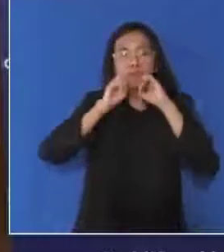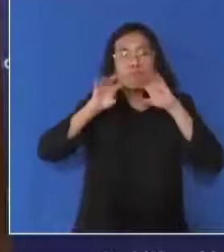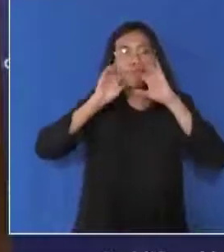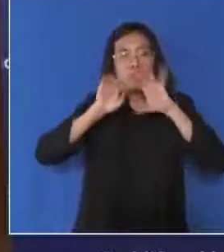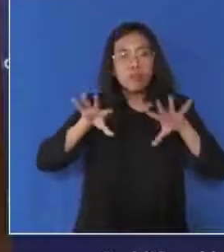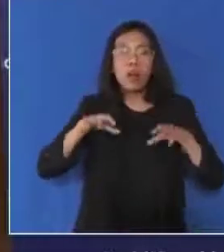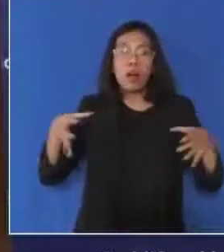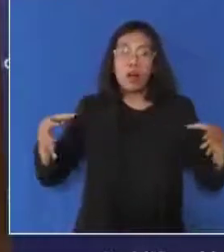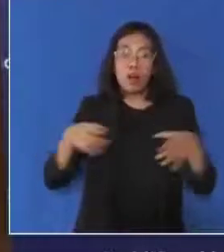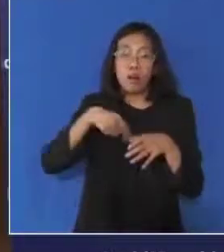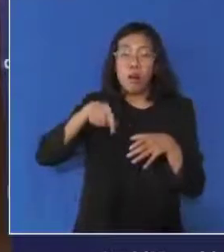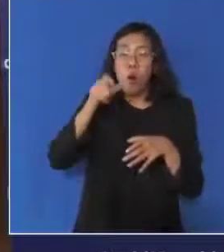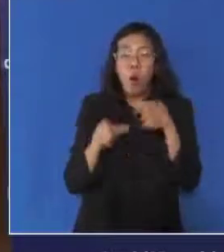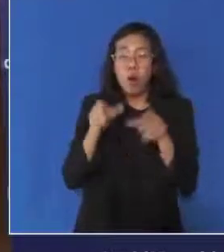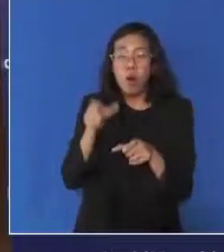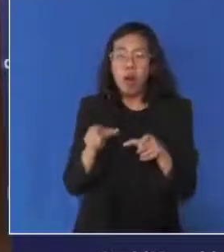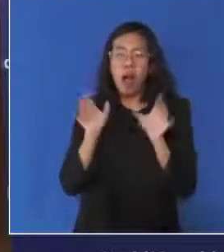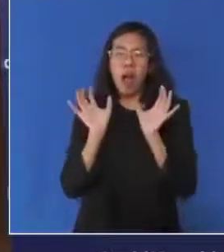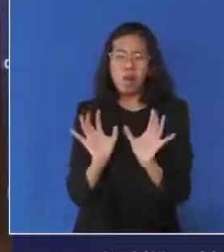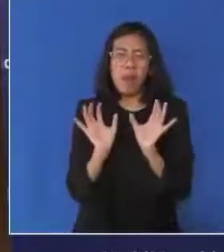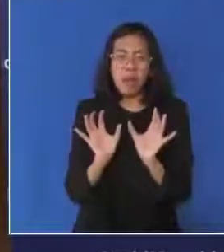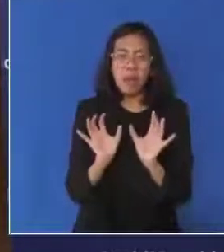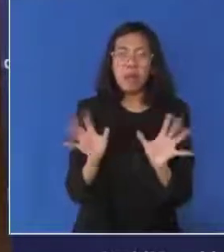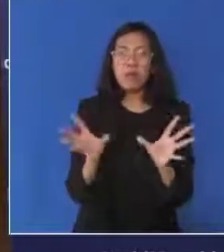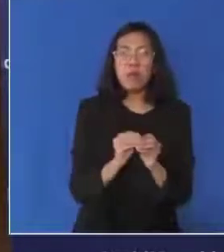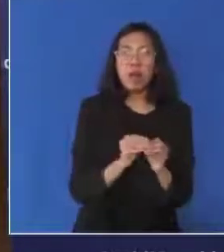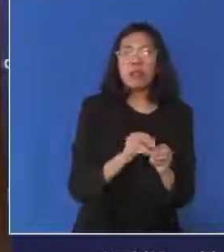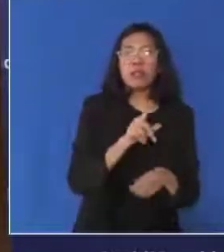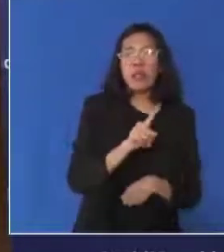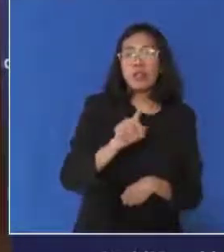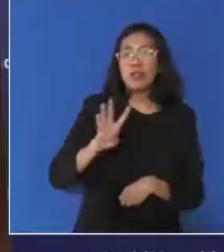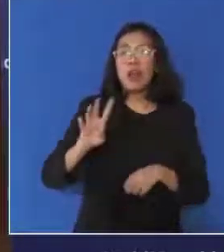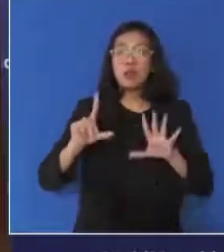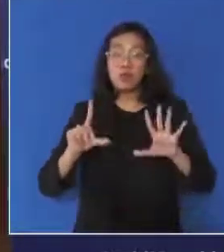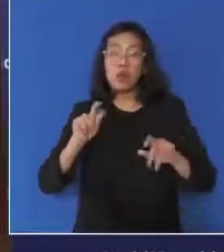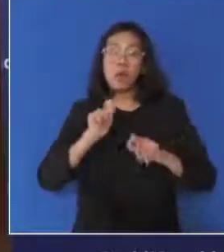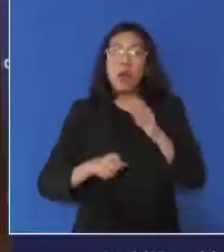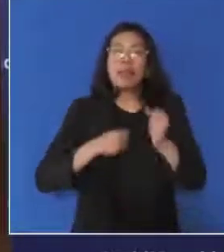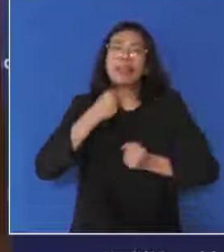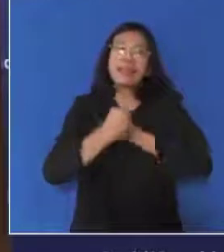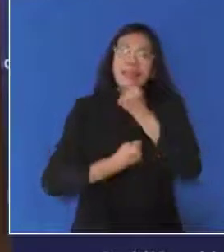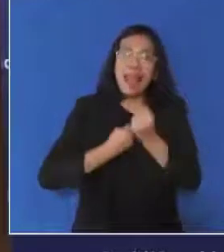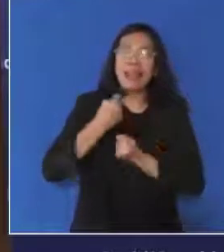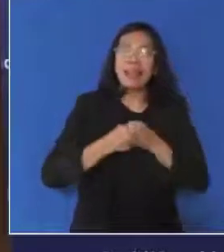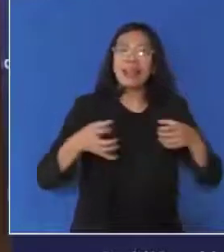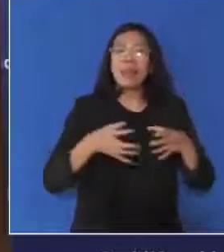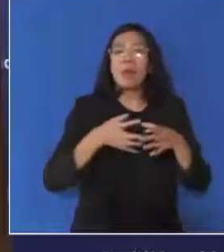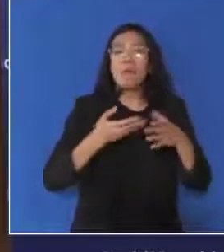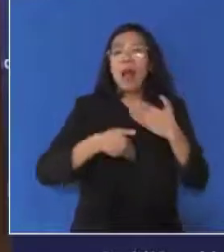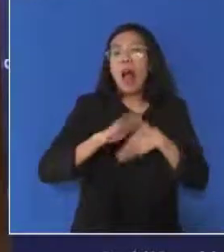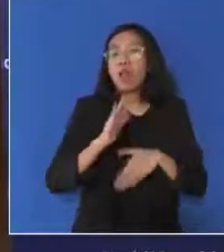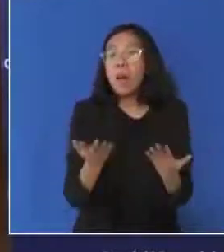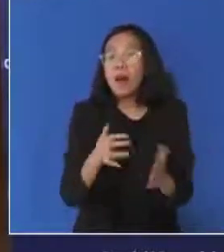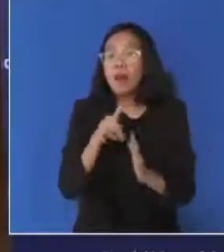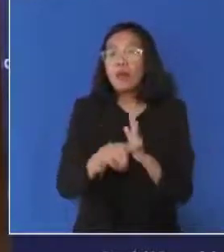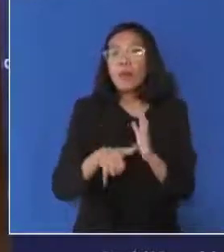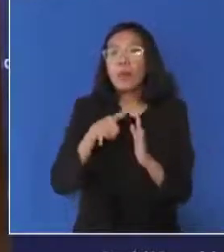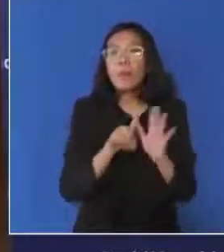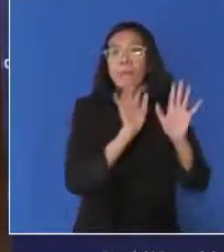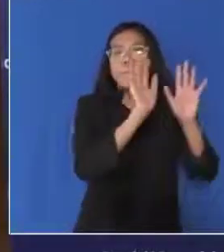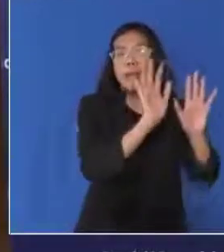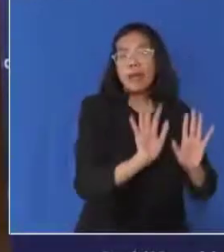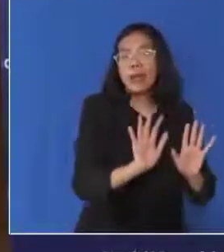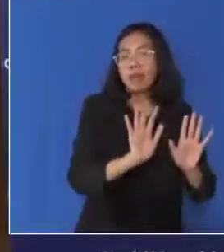yang berjumlah 107d cyber kasih mereka pun juga melakukan kegiatan online lainnya lewat kegelapan namanya amedia masing-masing